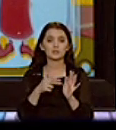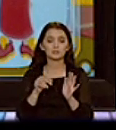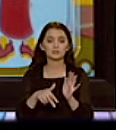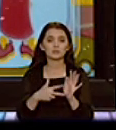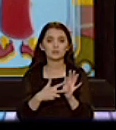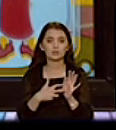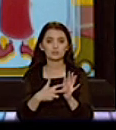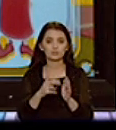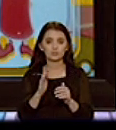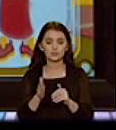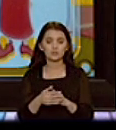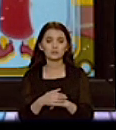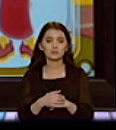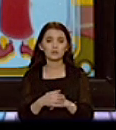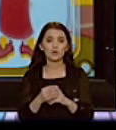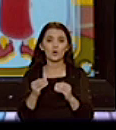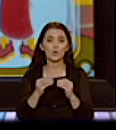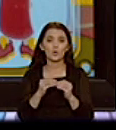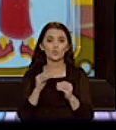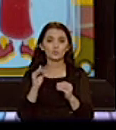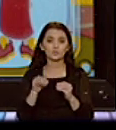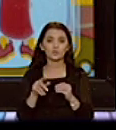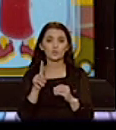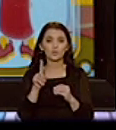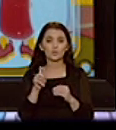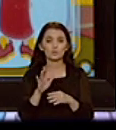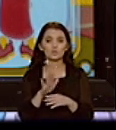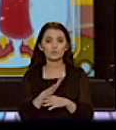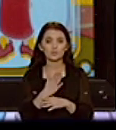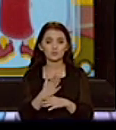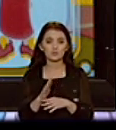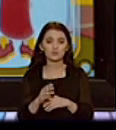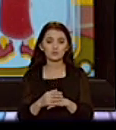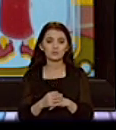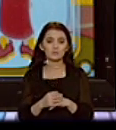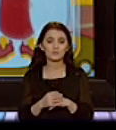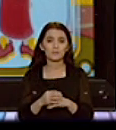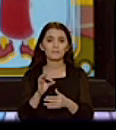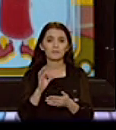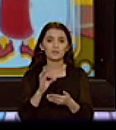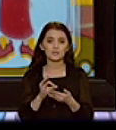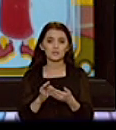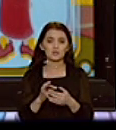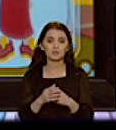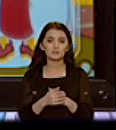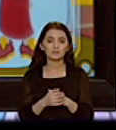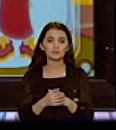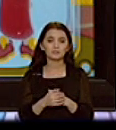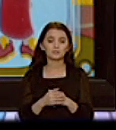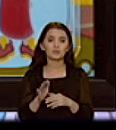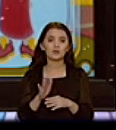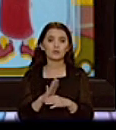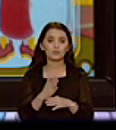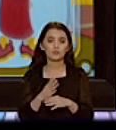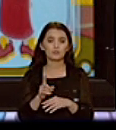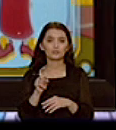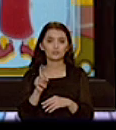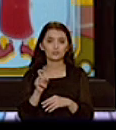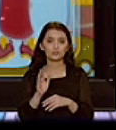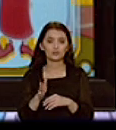48800. Keyingisida 10000 ni 100 ga bo'lsak javob, ya'ni bo'linma 100 ga